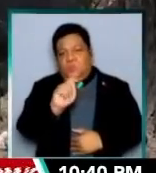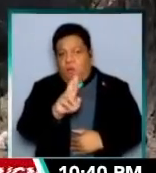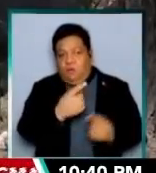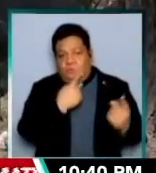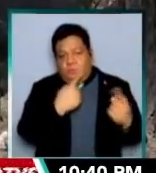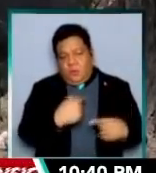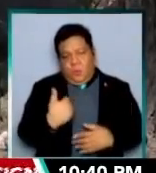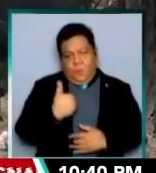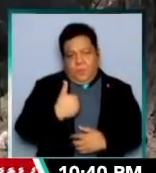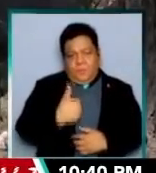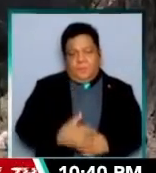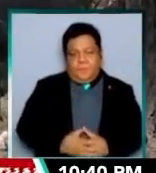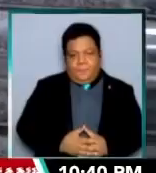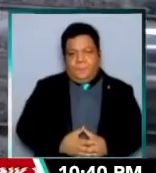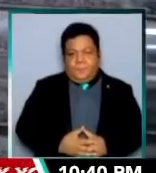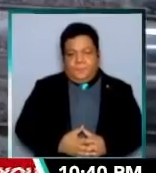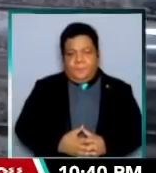Aguinaldo, GMA News.